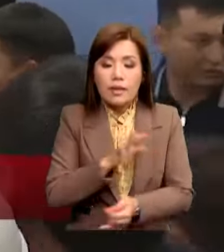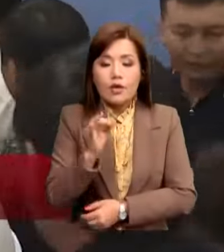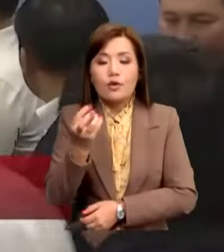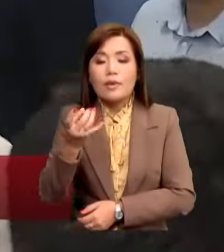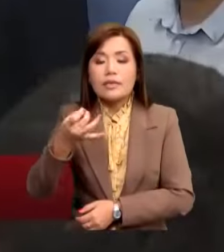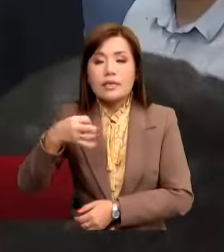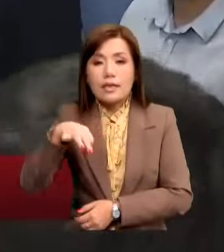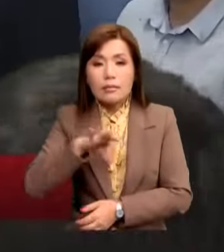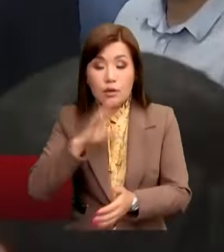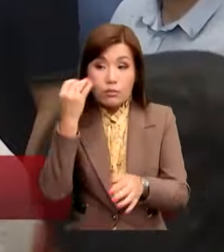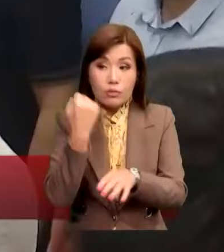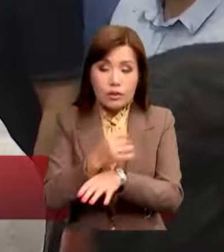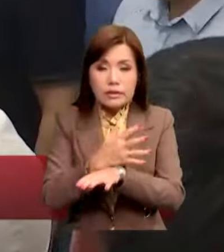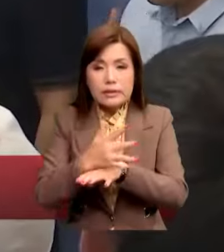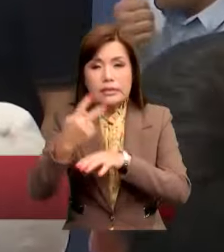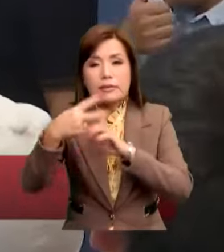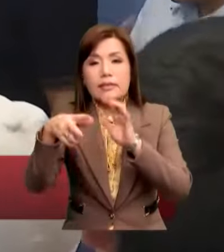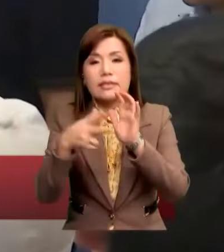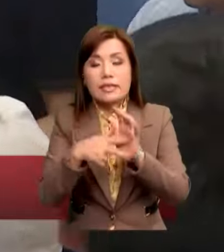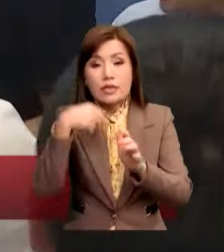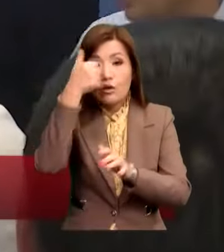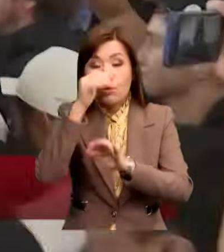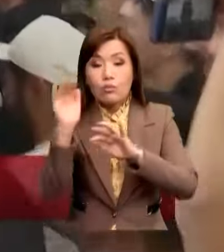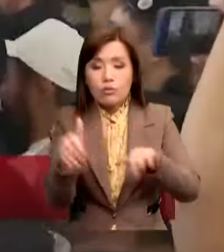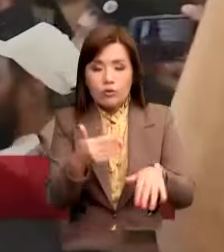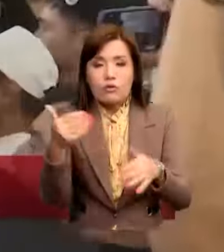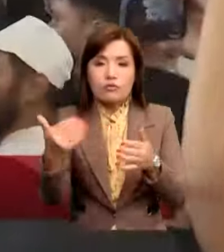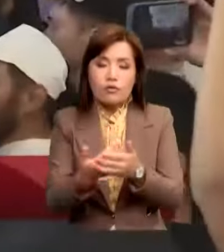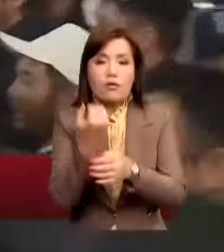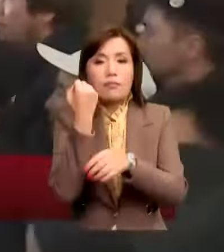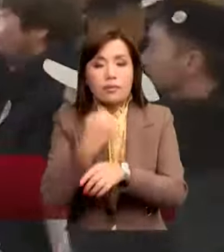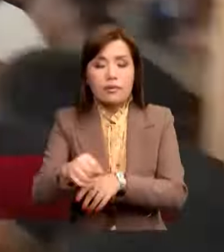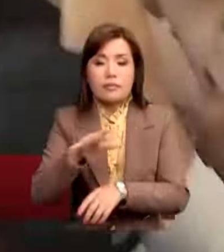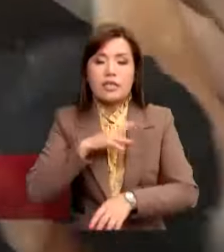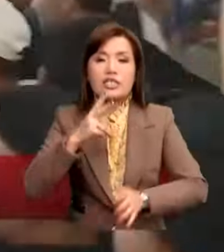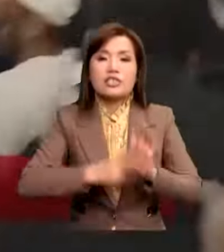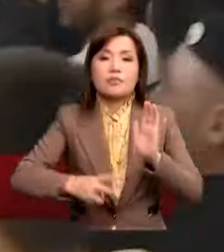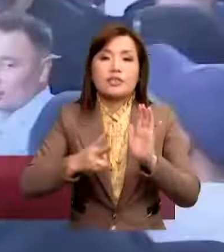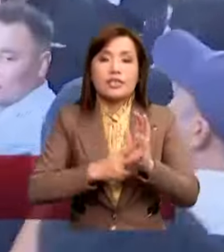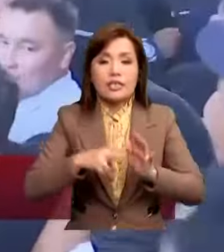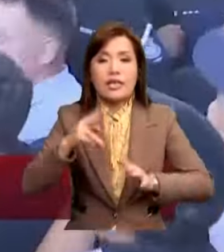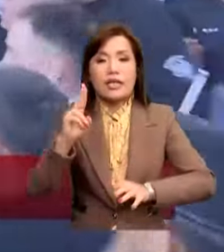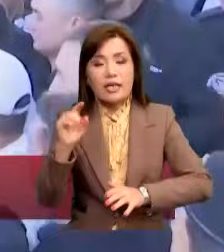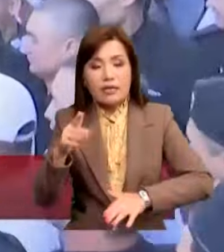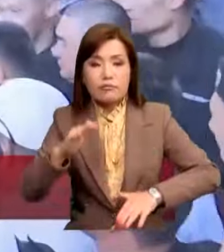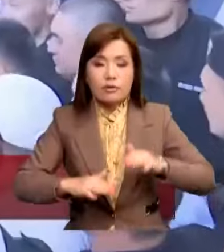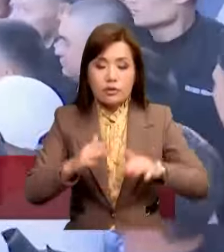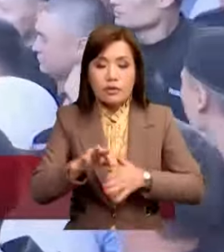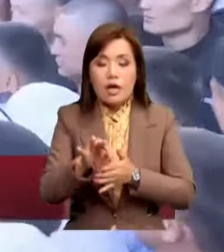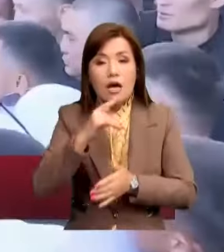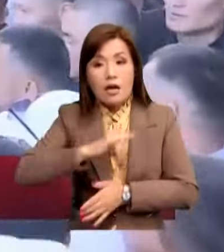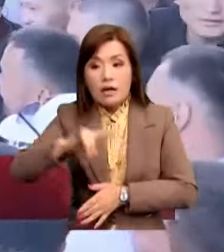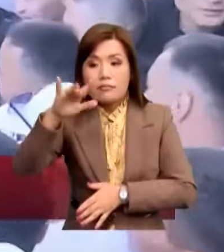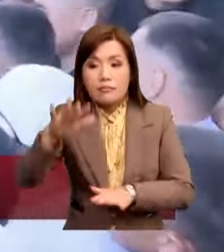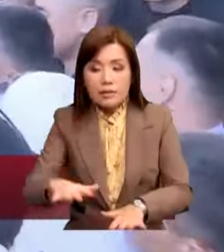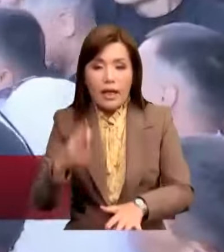Мельниченконың жүлдесінен кейін араға 28 жыл салып биік тұғырға көтерілді. 77 келі салмақта күрескен Демеу әуежайдан бірден туған